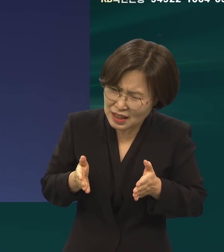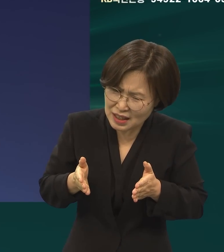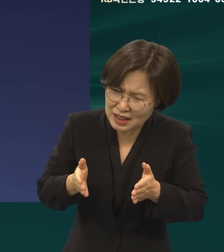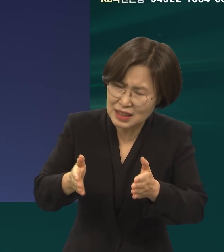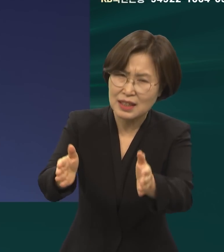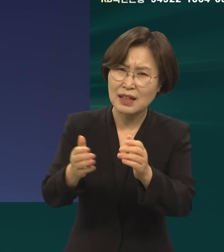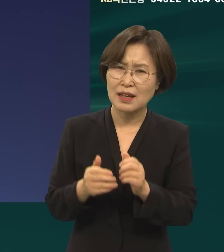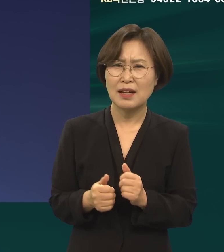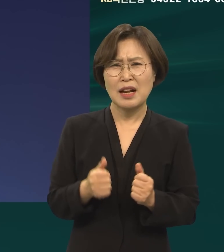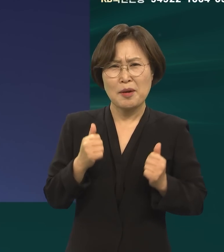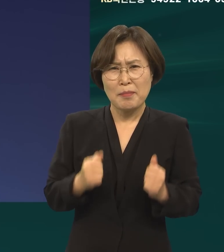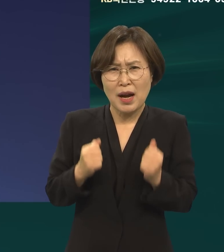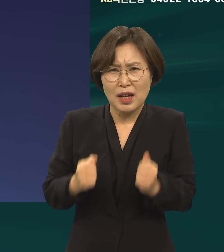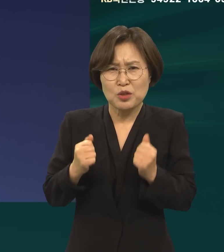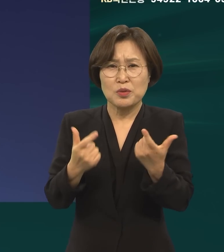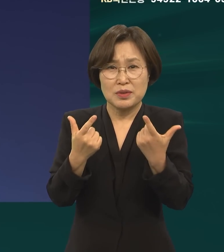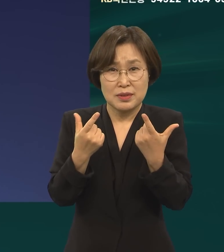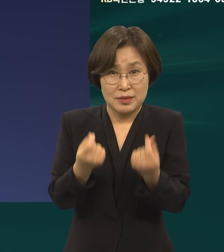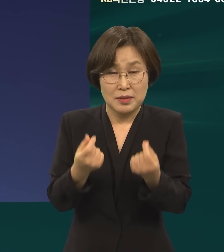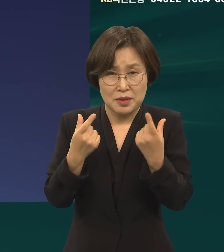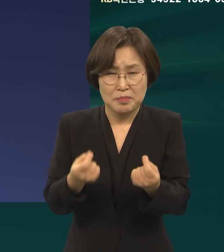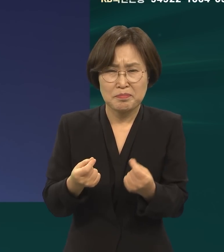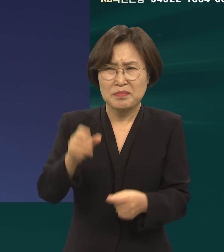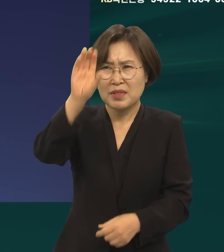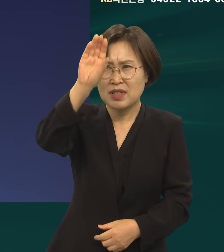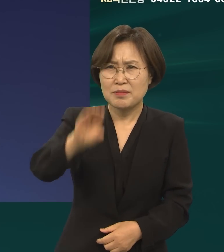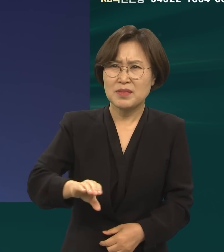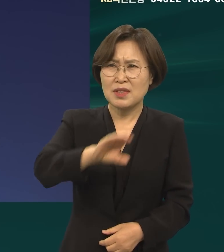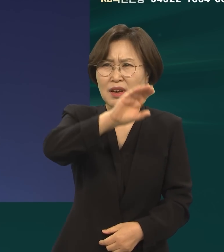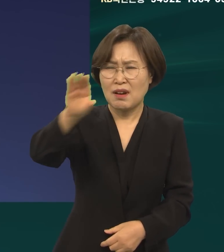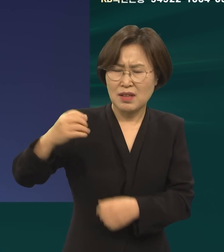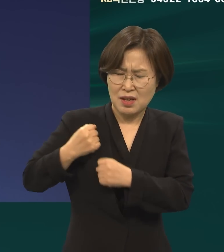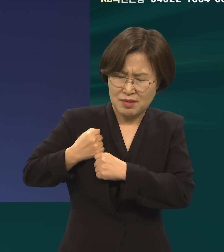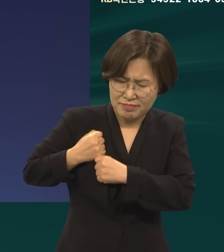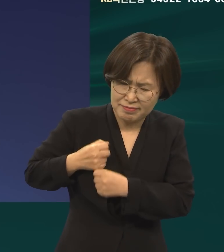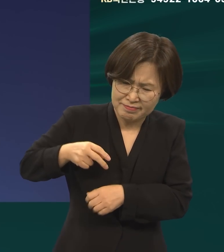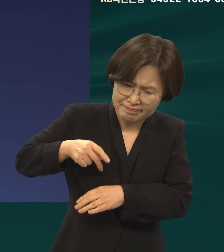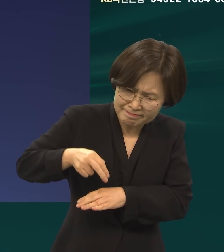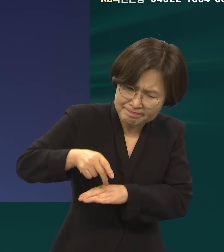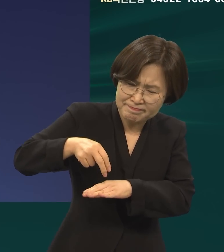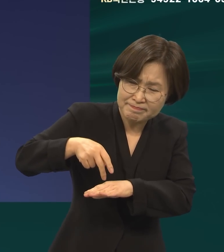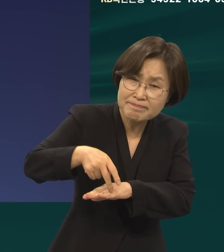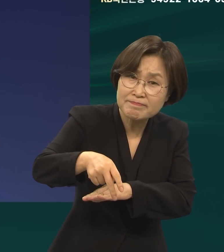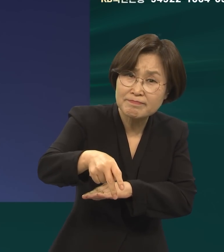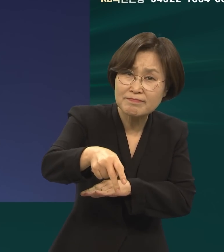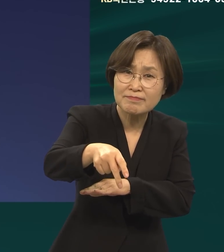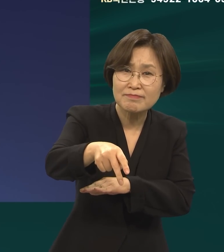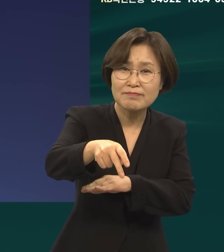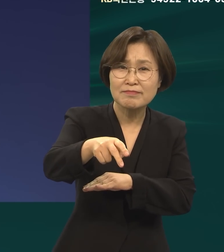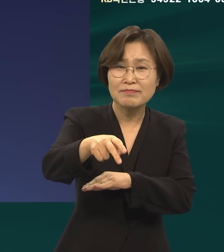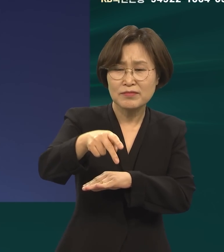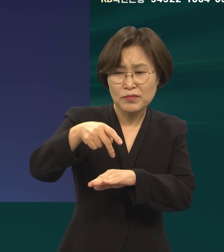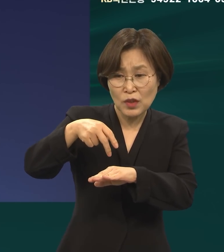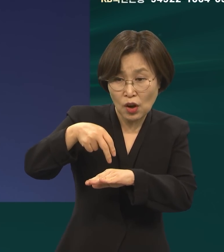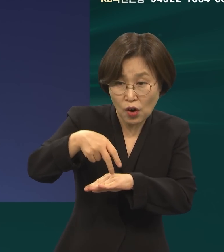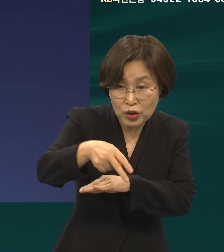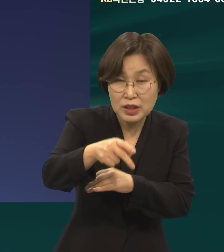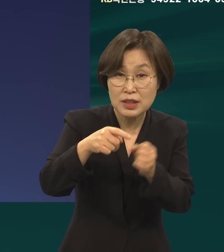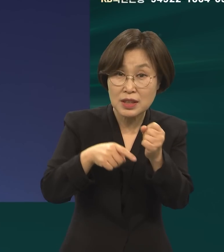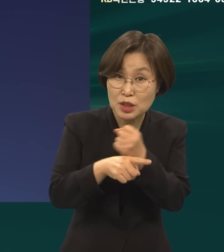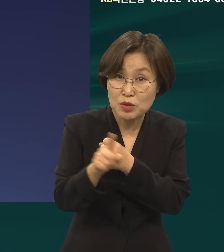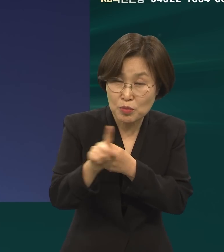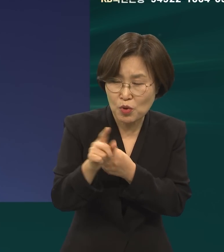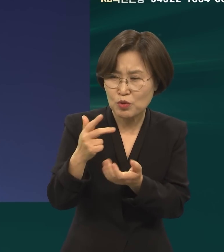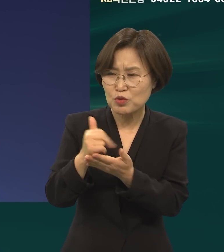마라톤과 같은 광야길을 내가 져야 될 십자가를 지고 걸어가는데, 우리가 걸어갈 수 있는 이유가 있다면 주님이 함께 걸어가